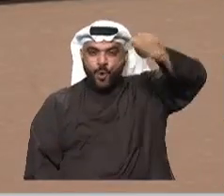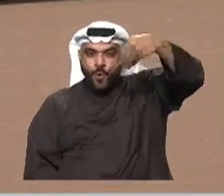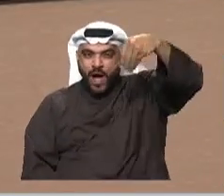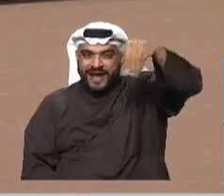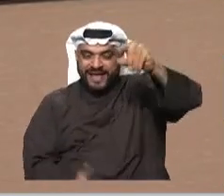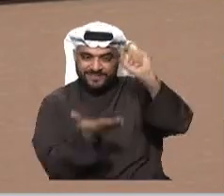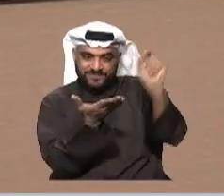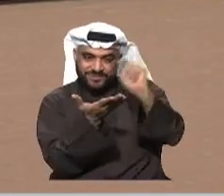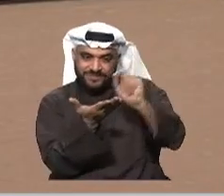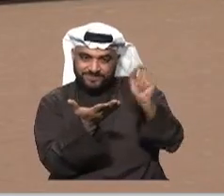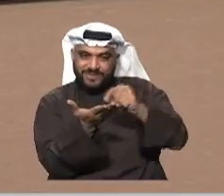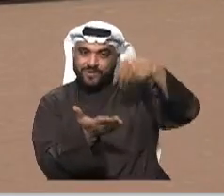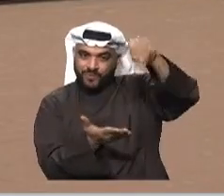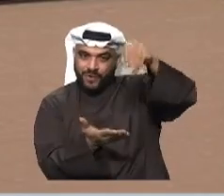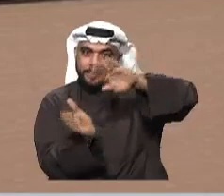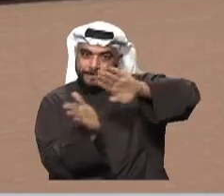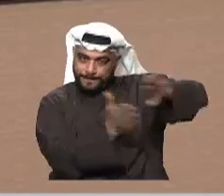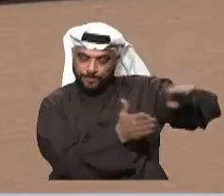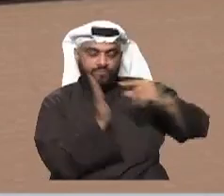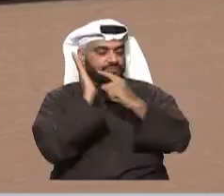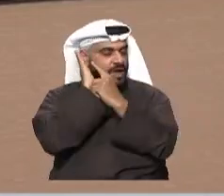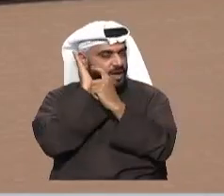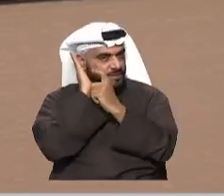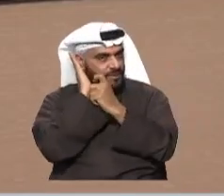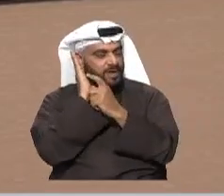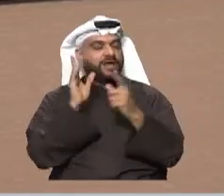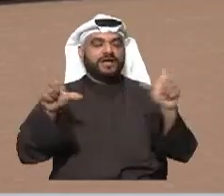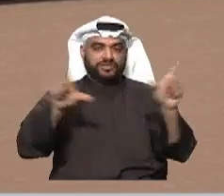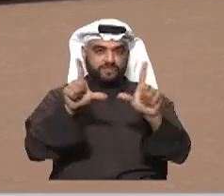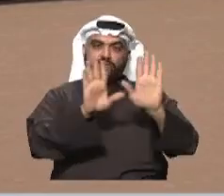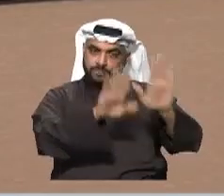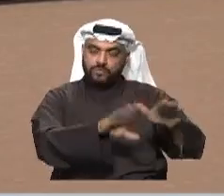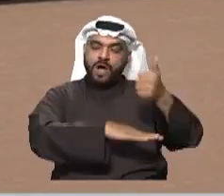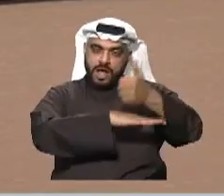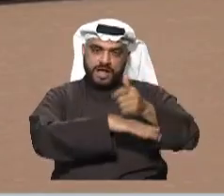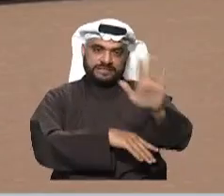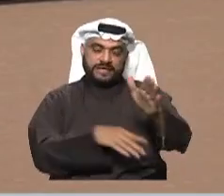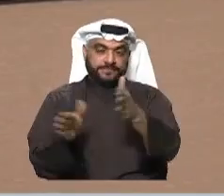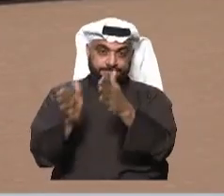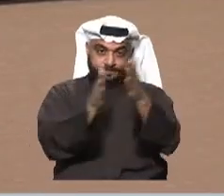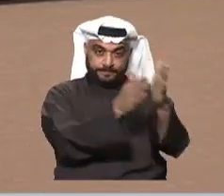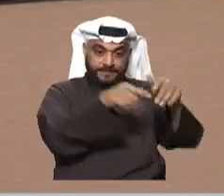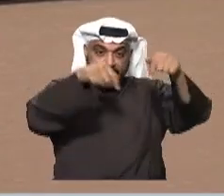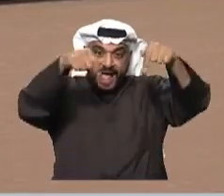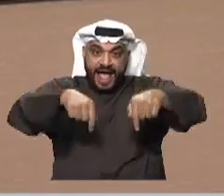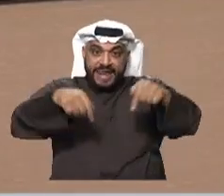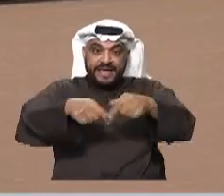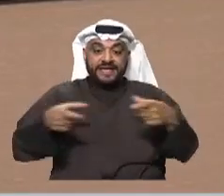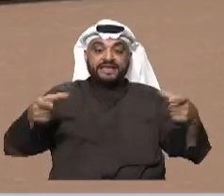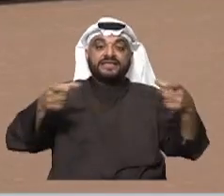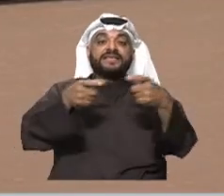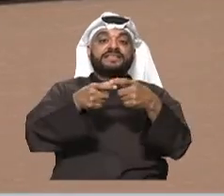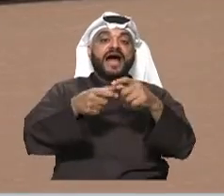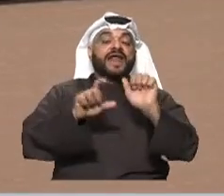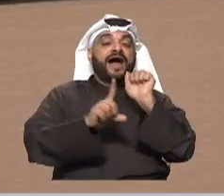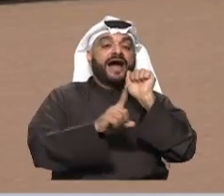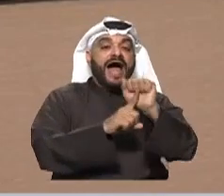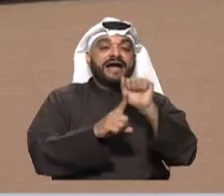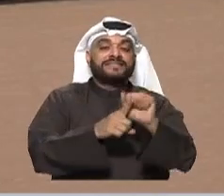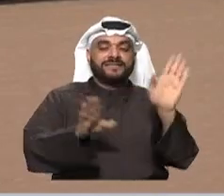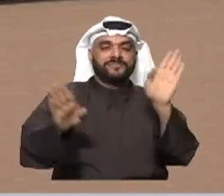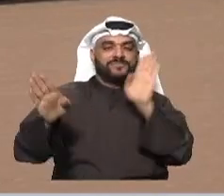اذاعه التلفزيون موجودين طبعا هم الاساس لكن اداره الحسابات اللي خاصه في